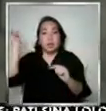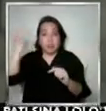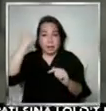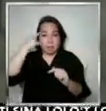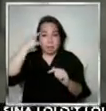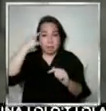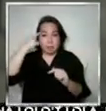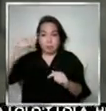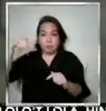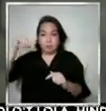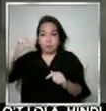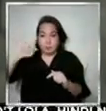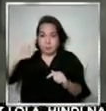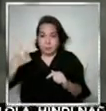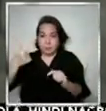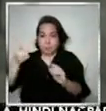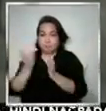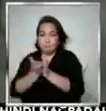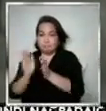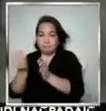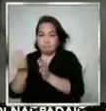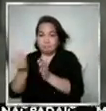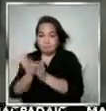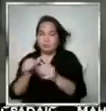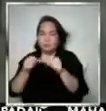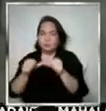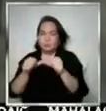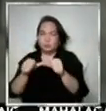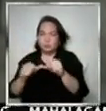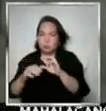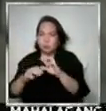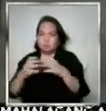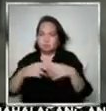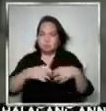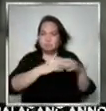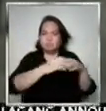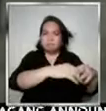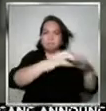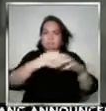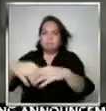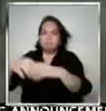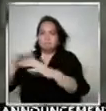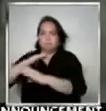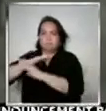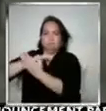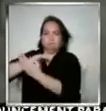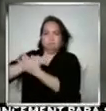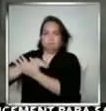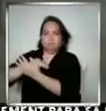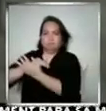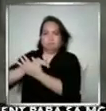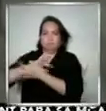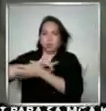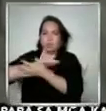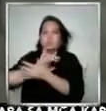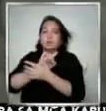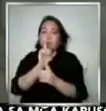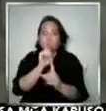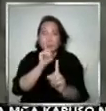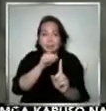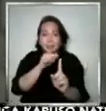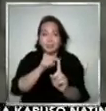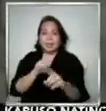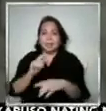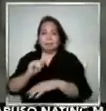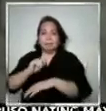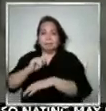sa kanilang health system dito sa kanilang lungsod, kabilang na ang pagtatayo ng panibago na namang centralized quarantine facility para